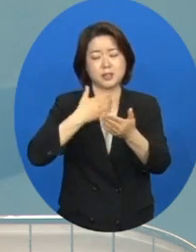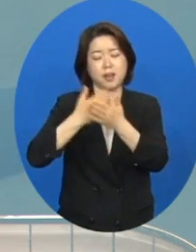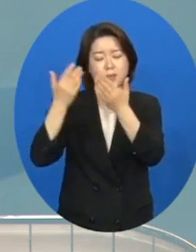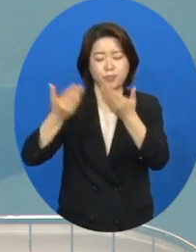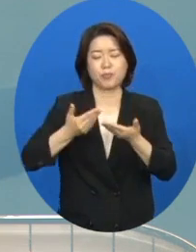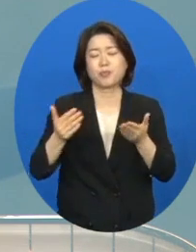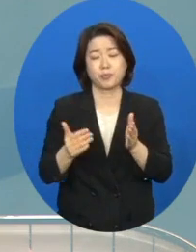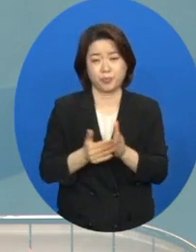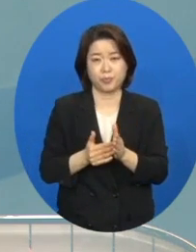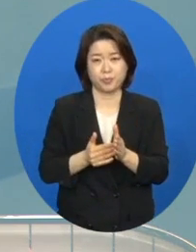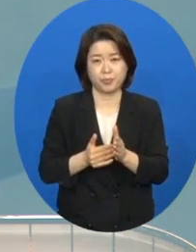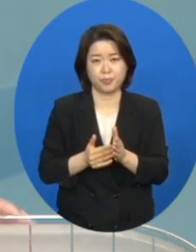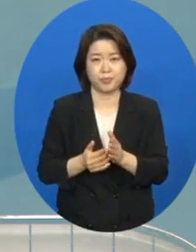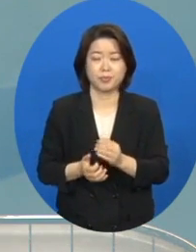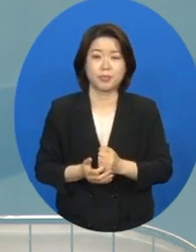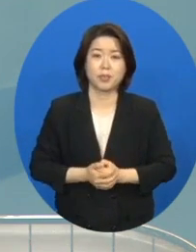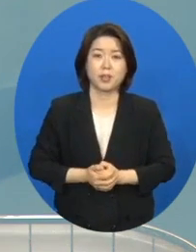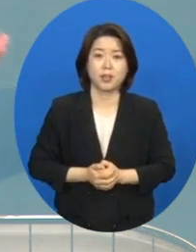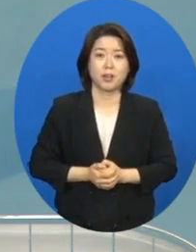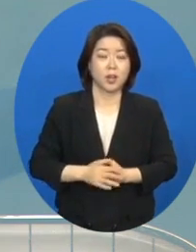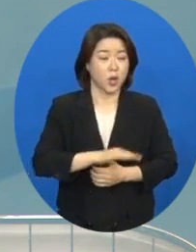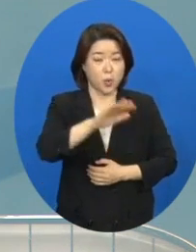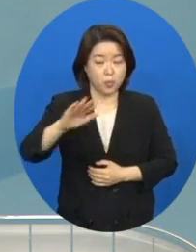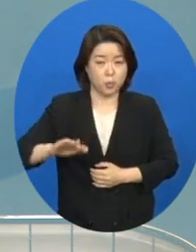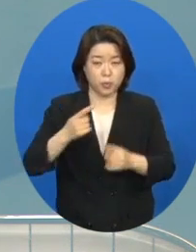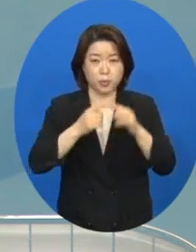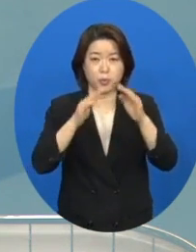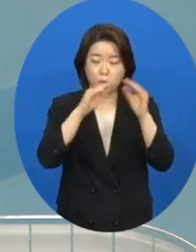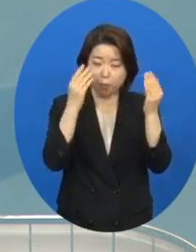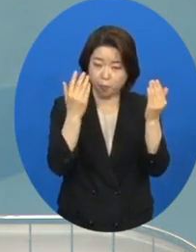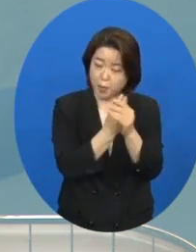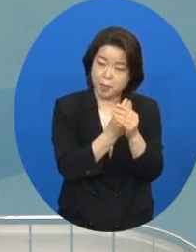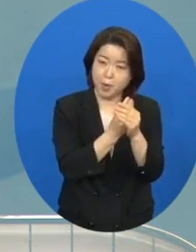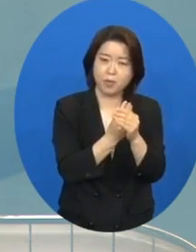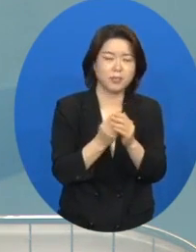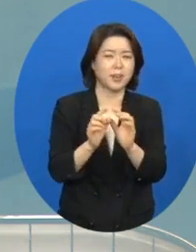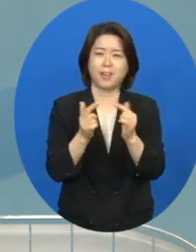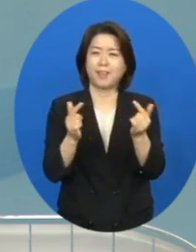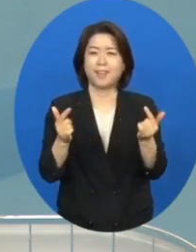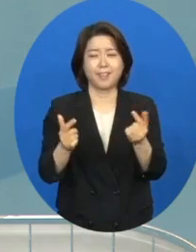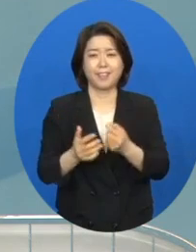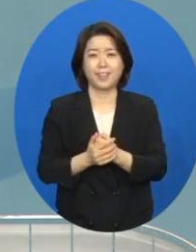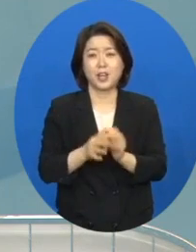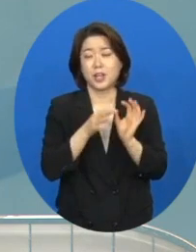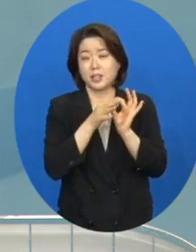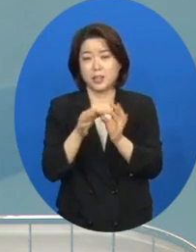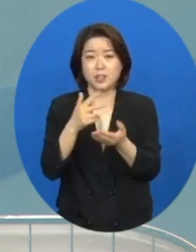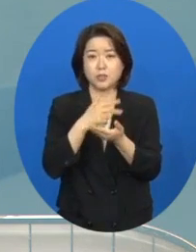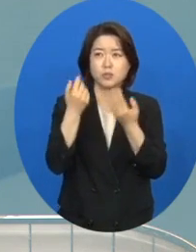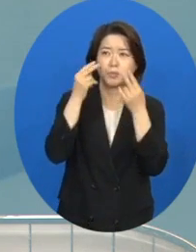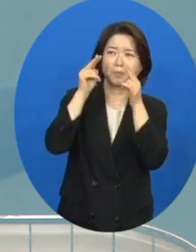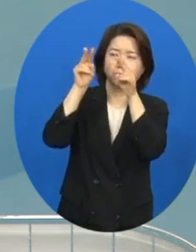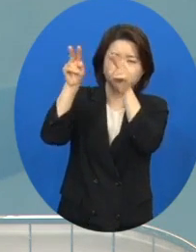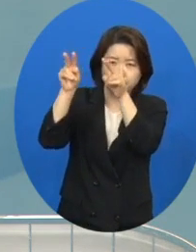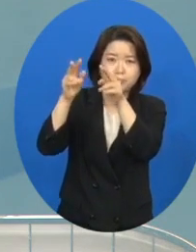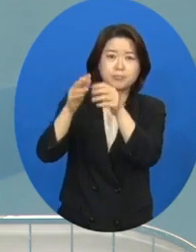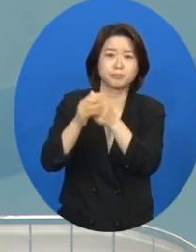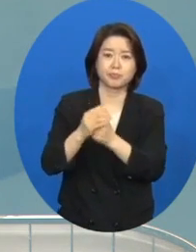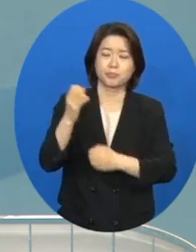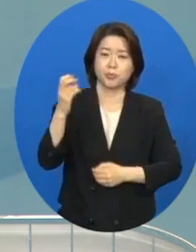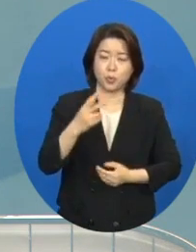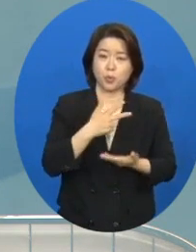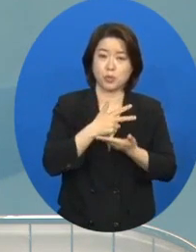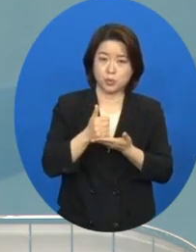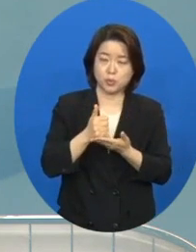주셨습니다. 우리 교회라고 무슨 완벽한 교회겠습니까? 계속 주님을 주목하고,